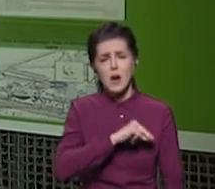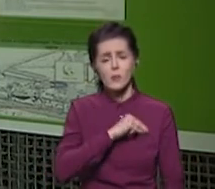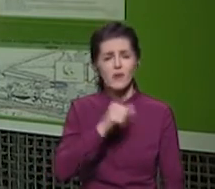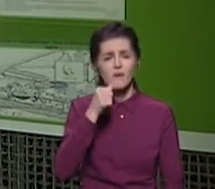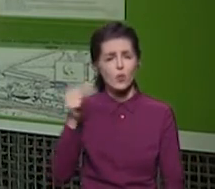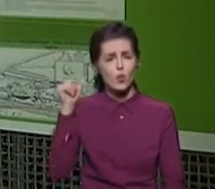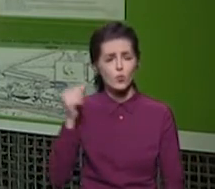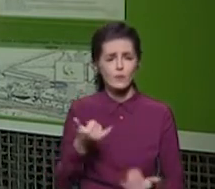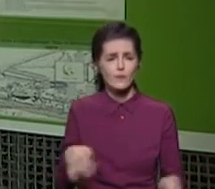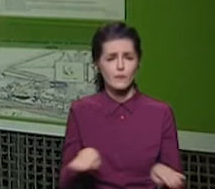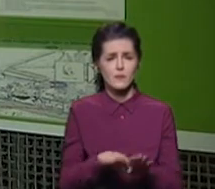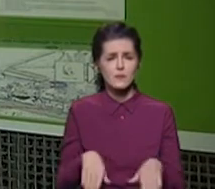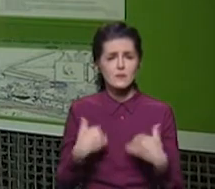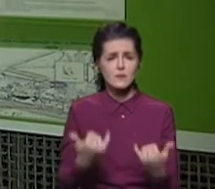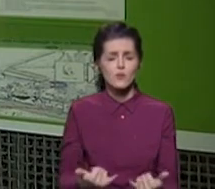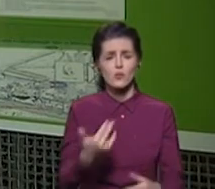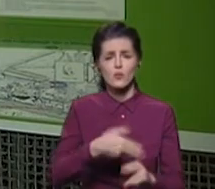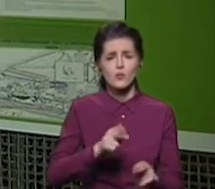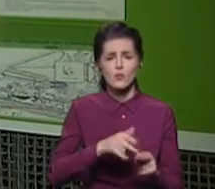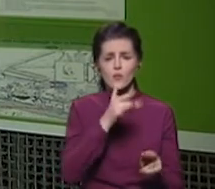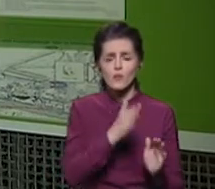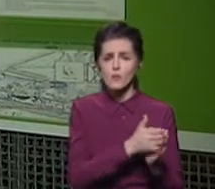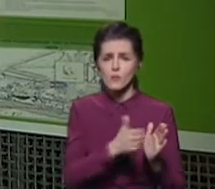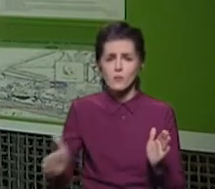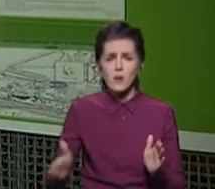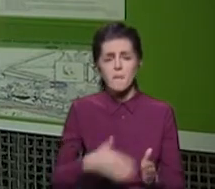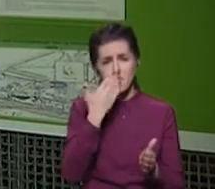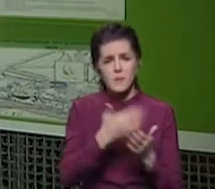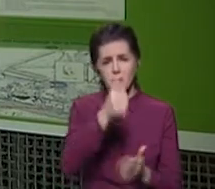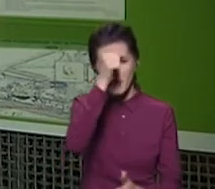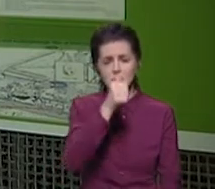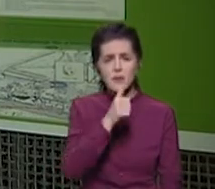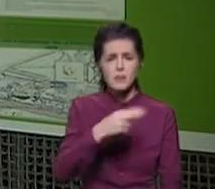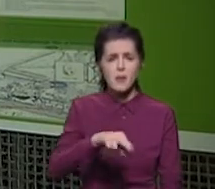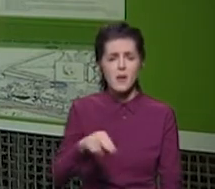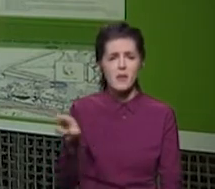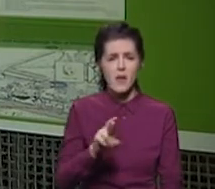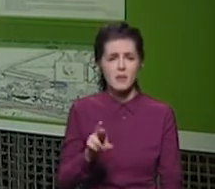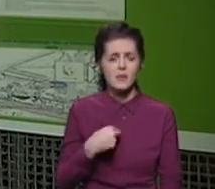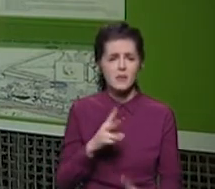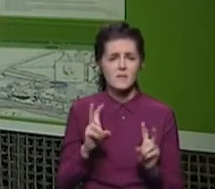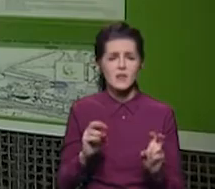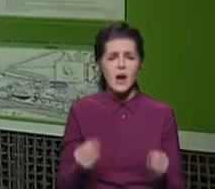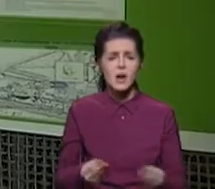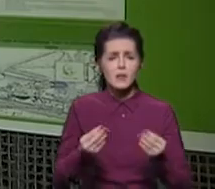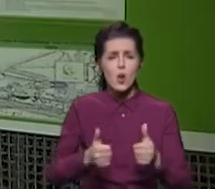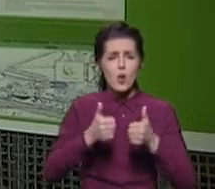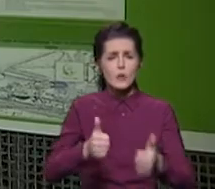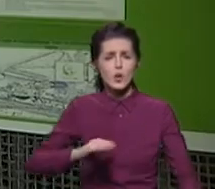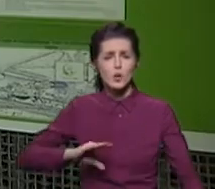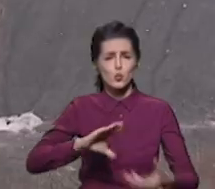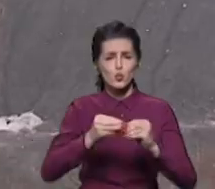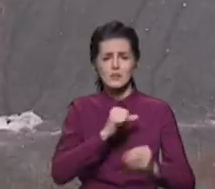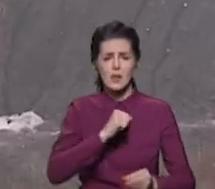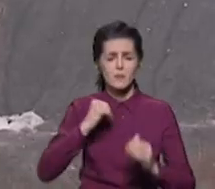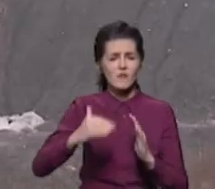и всего остального времени. Показало, что декабрь, январь мы дали очень хорошие результаты, вышли на